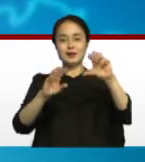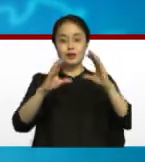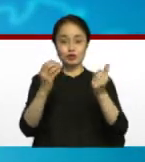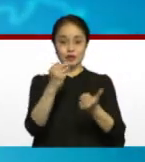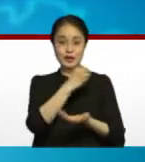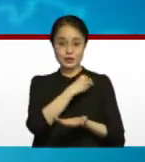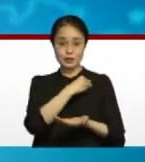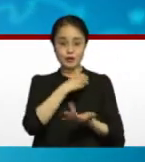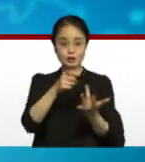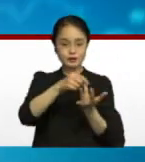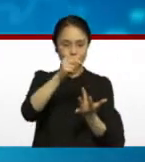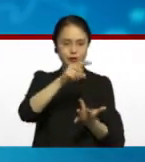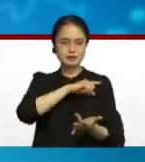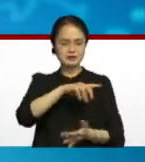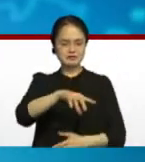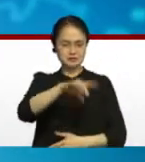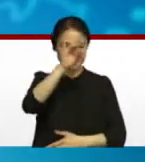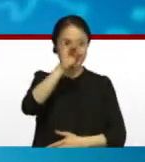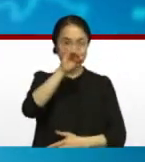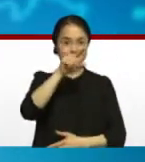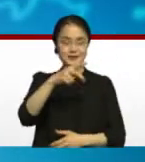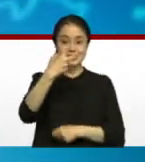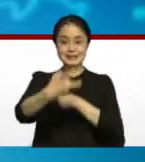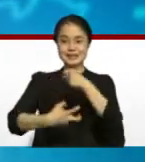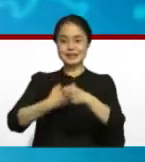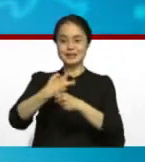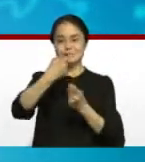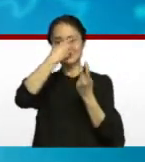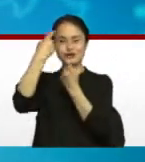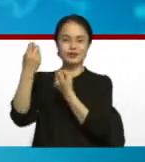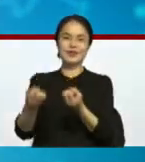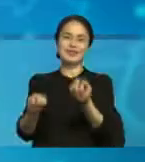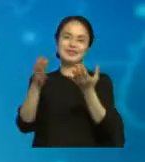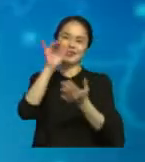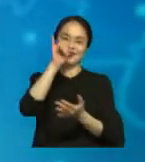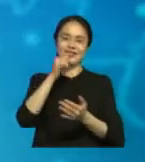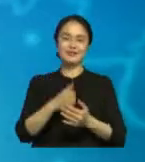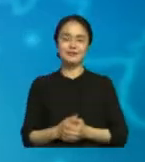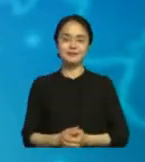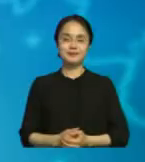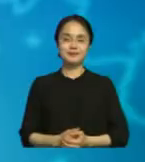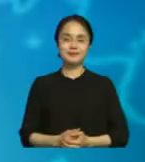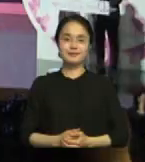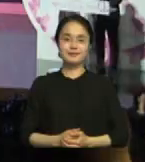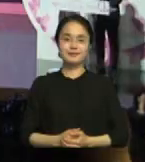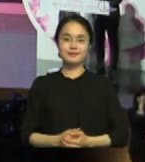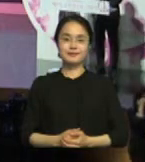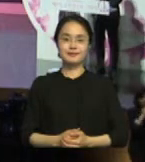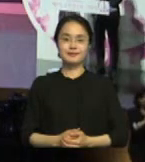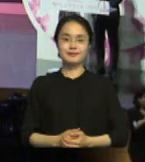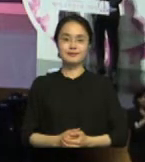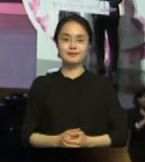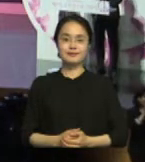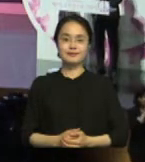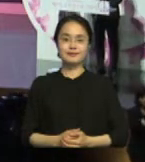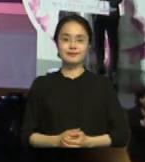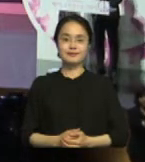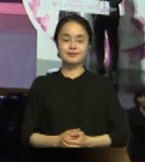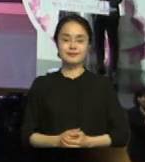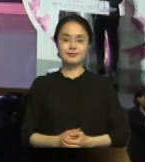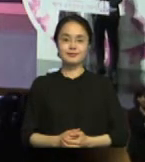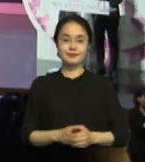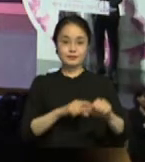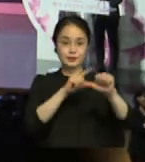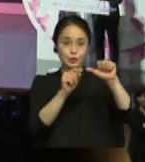지 70주년을 기념하는 자리이기도 했습니다. 딜라이브 청년 기자단 김수민 기자입니다. 지난